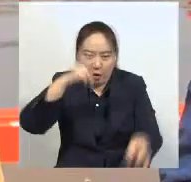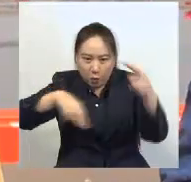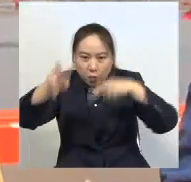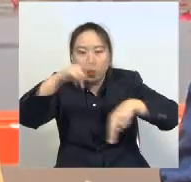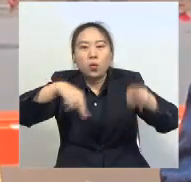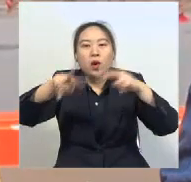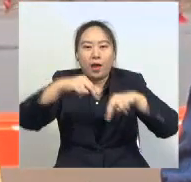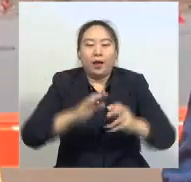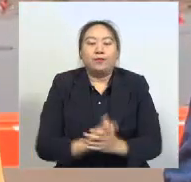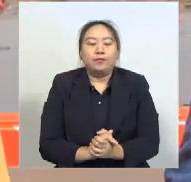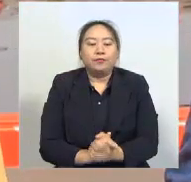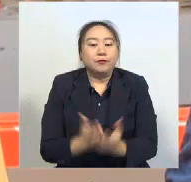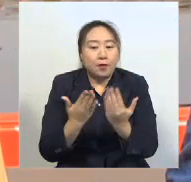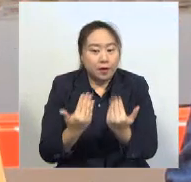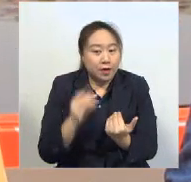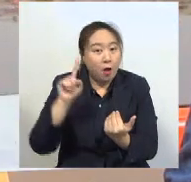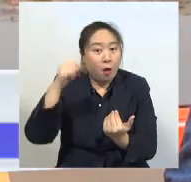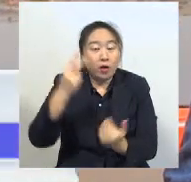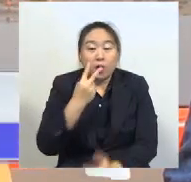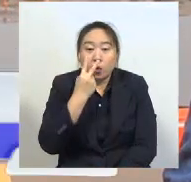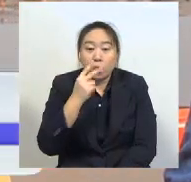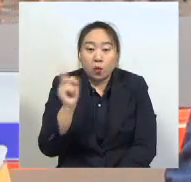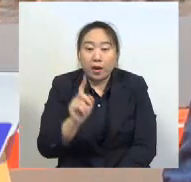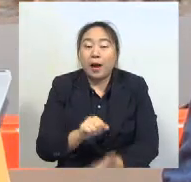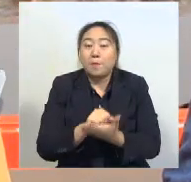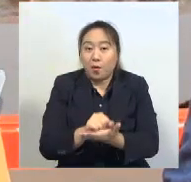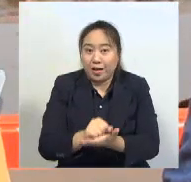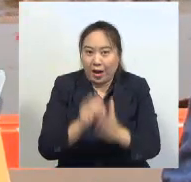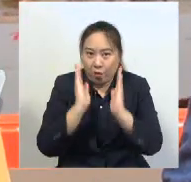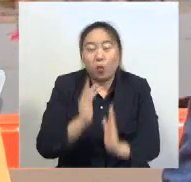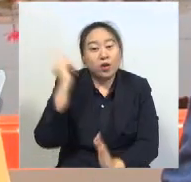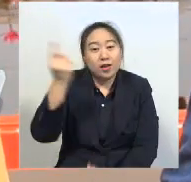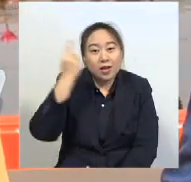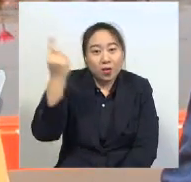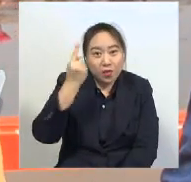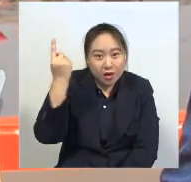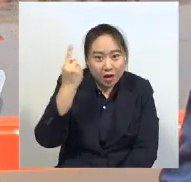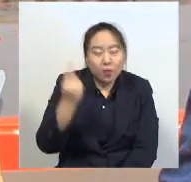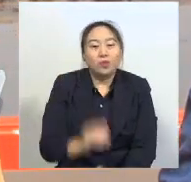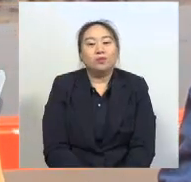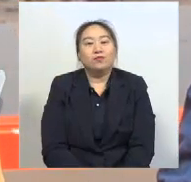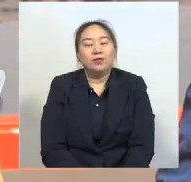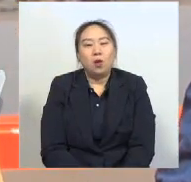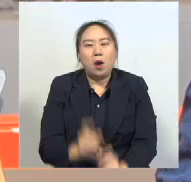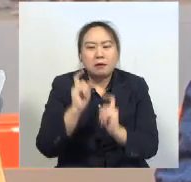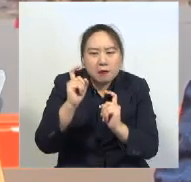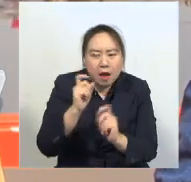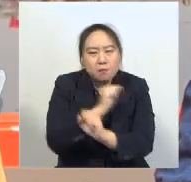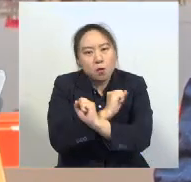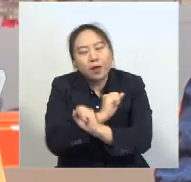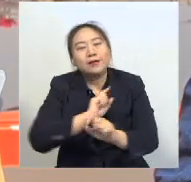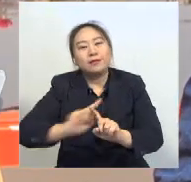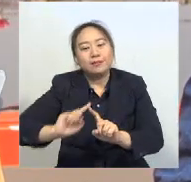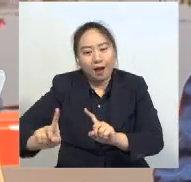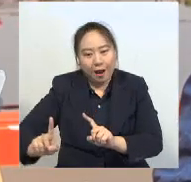ยในเบื้องต้นเนี่ยก็จะดูในเรื่องของการบริการนักท่องเที่ยวไม่ว่าจะเป็นเรื่องของความปลอดภัยนะครับ